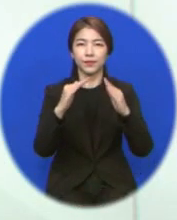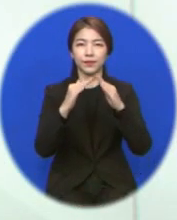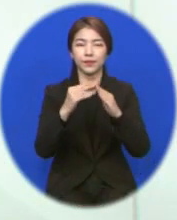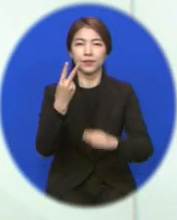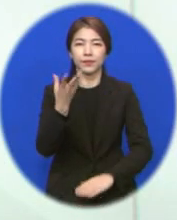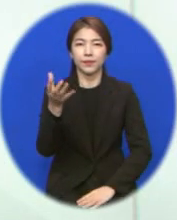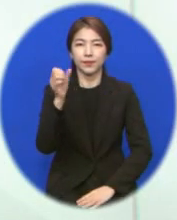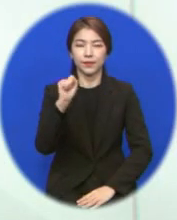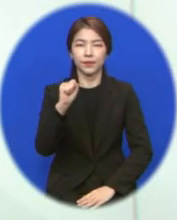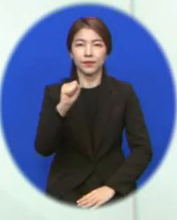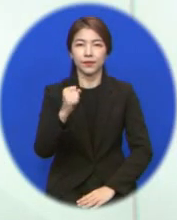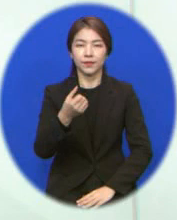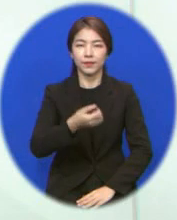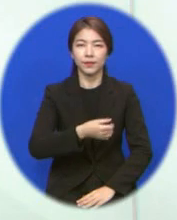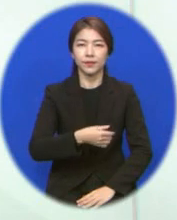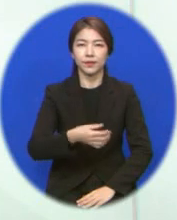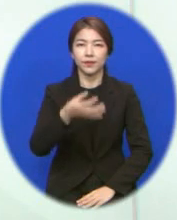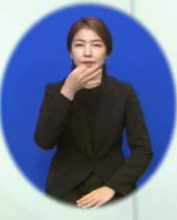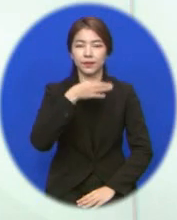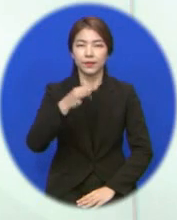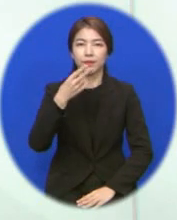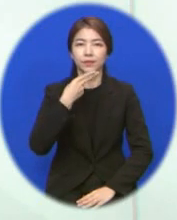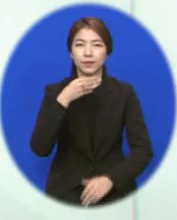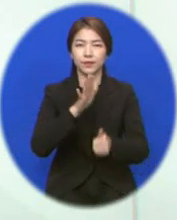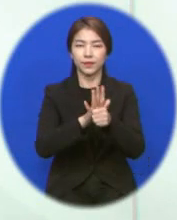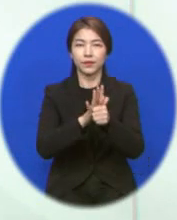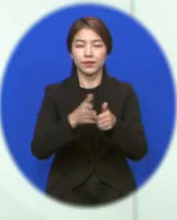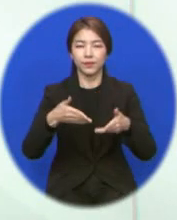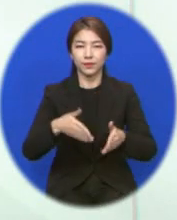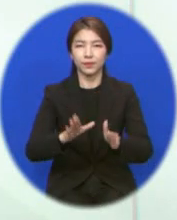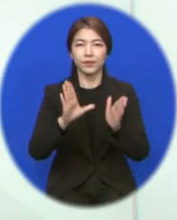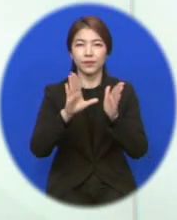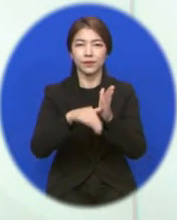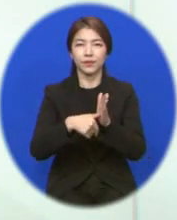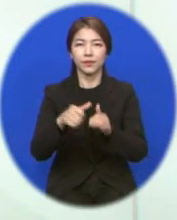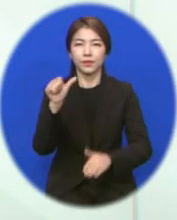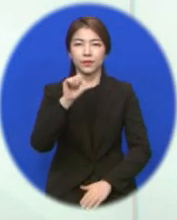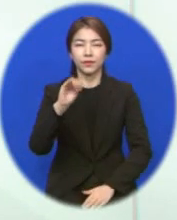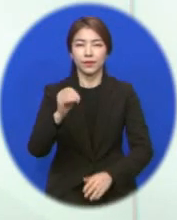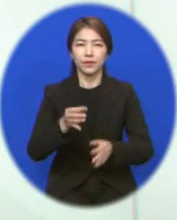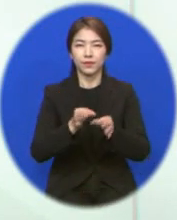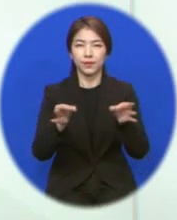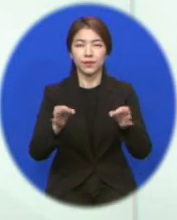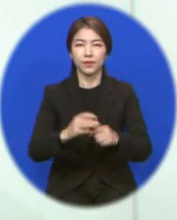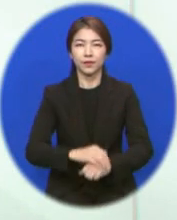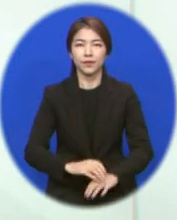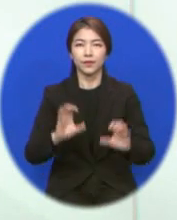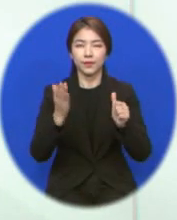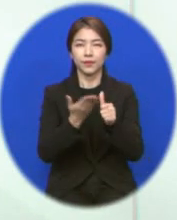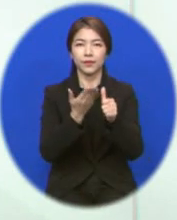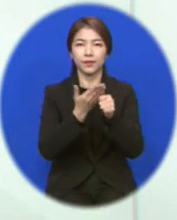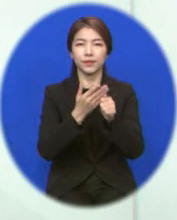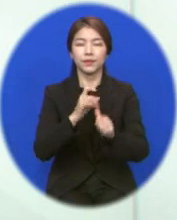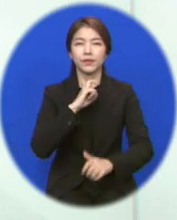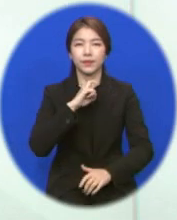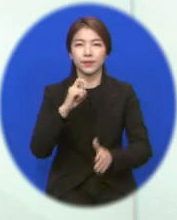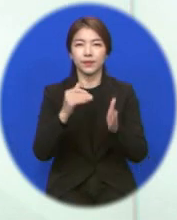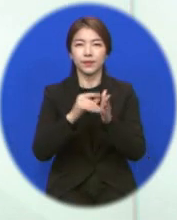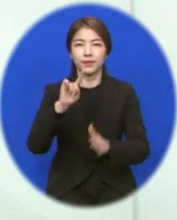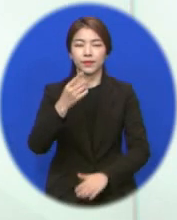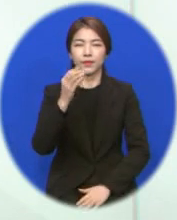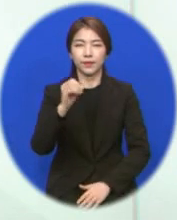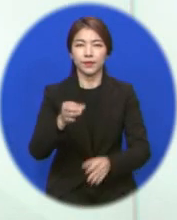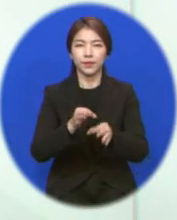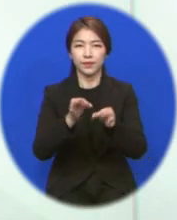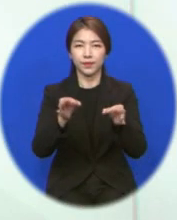결혼자금으로1억원, 무이자주택대출로2억원, 출산시5천만원,그리고14세 까지매달100만원의양육비를지원